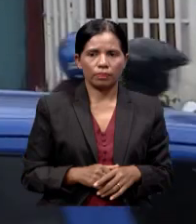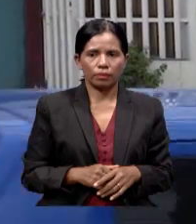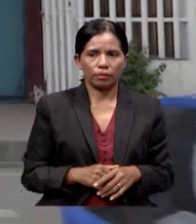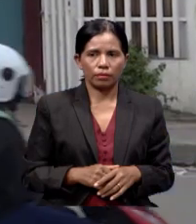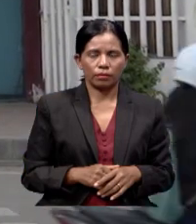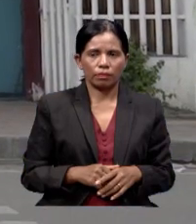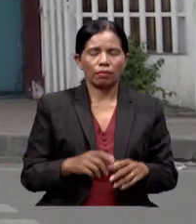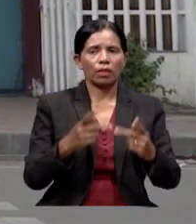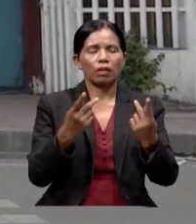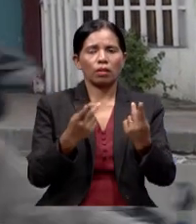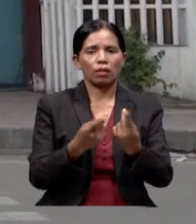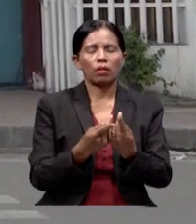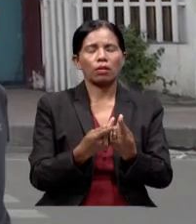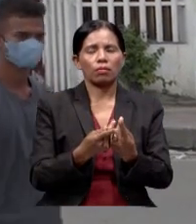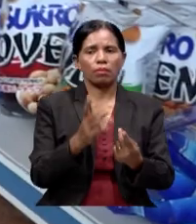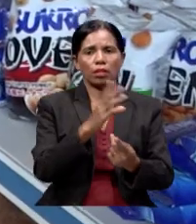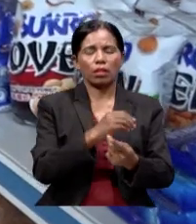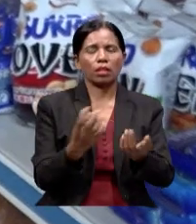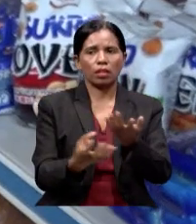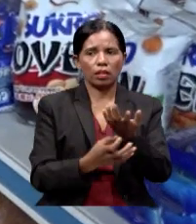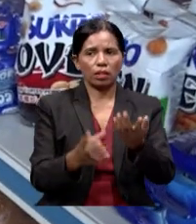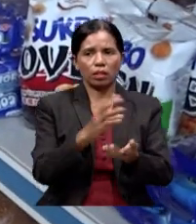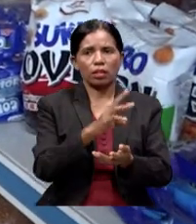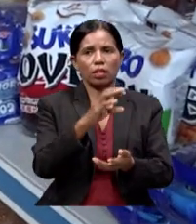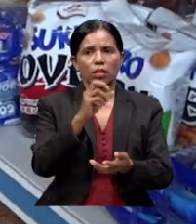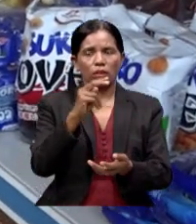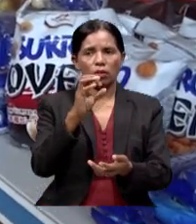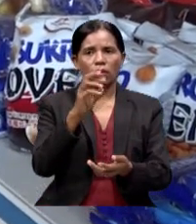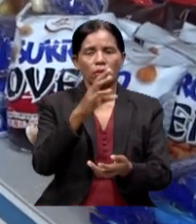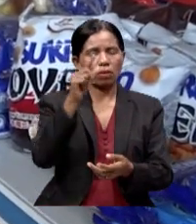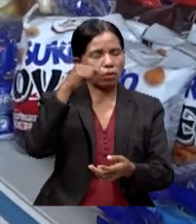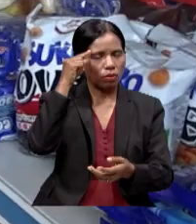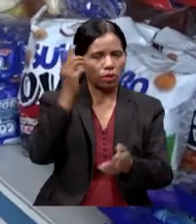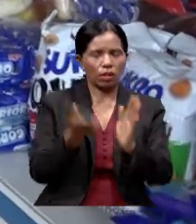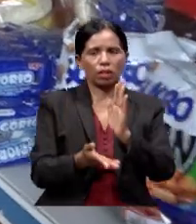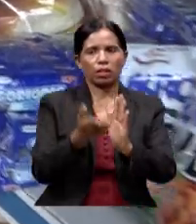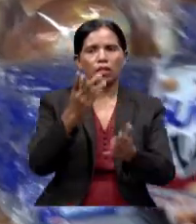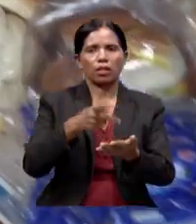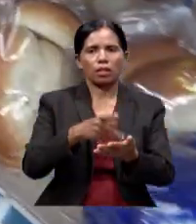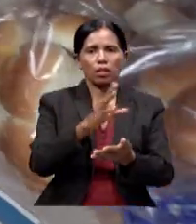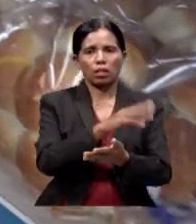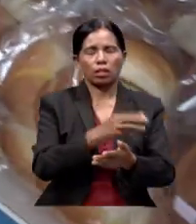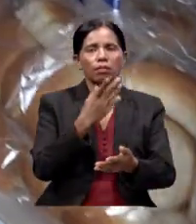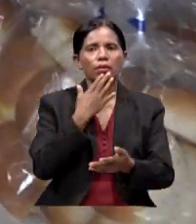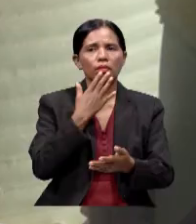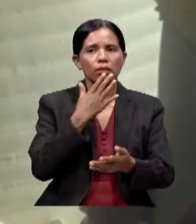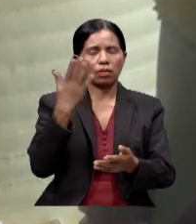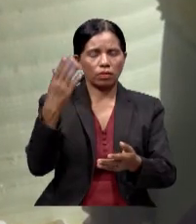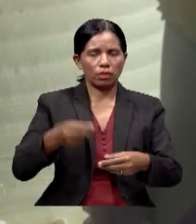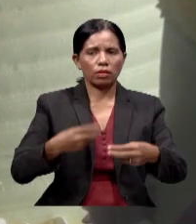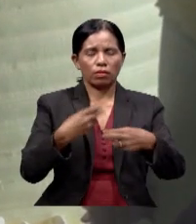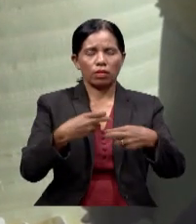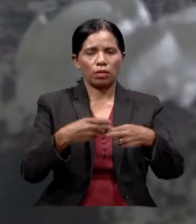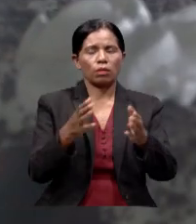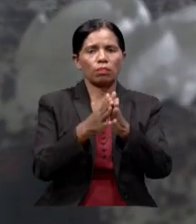Cozinheira companhia Pizzaiolo Brit Imaculada Noronha declara governo hasa etasa selectivo ba masimidar ia impacto bot